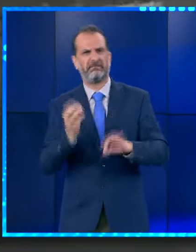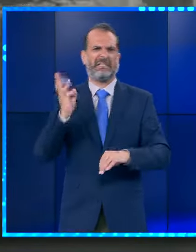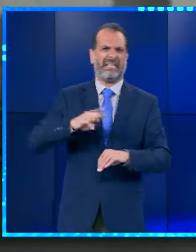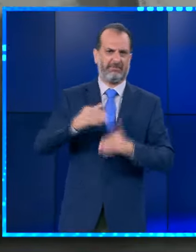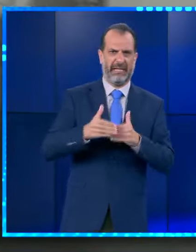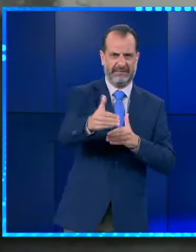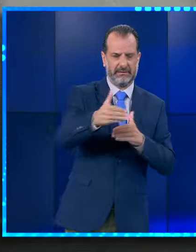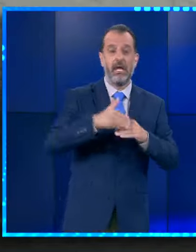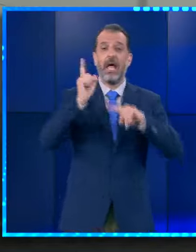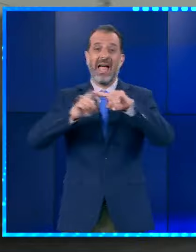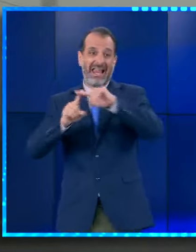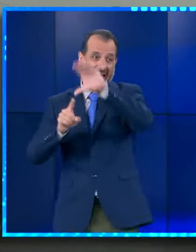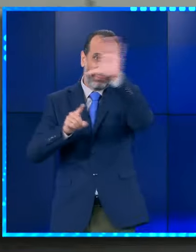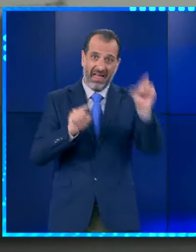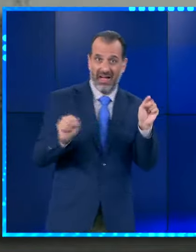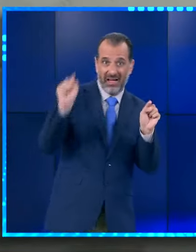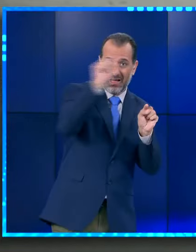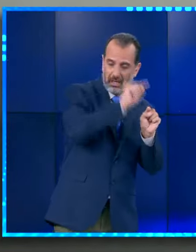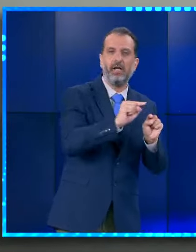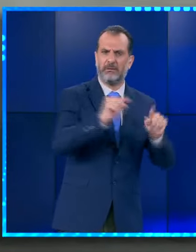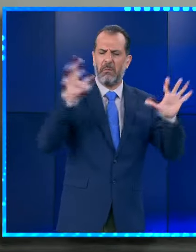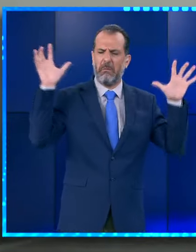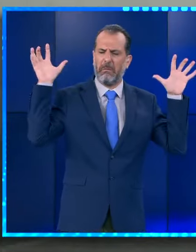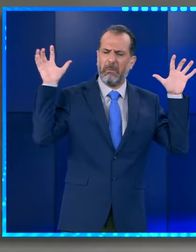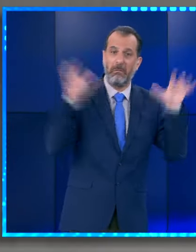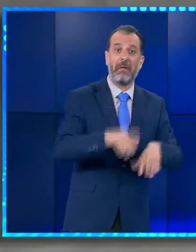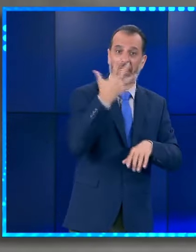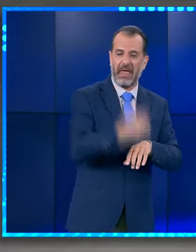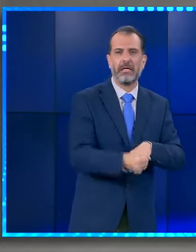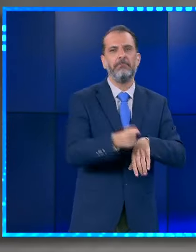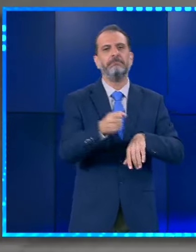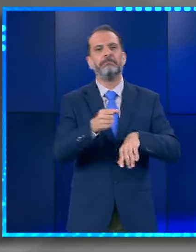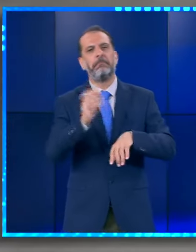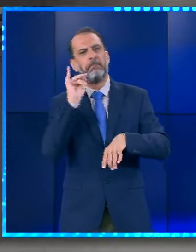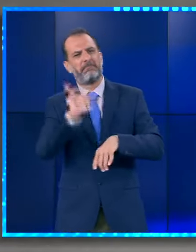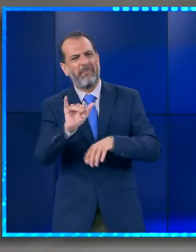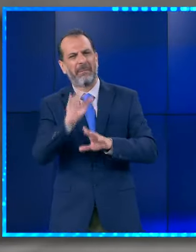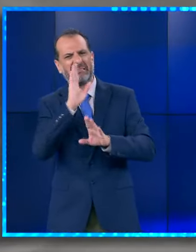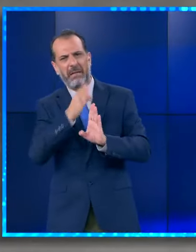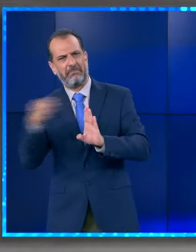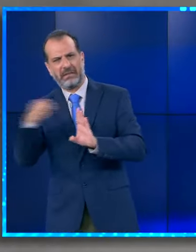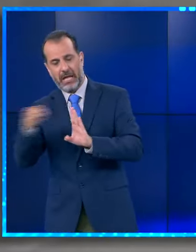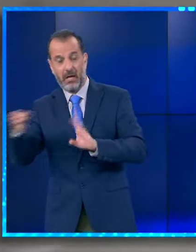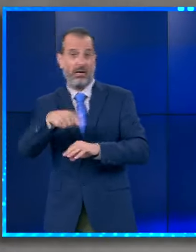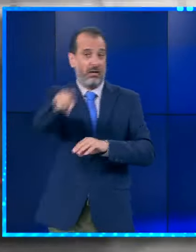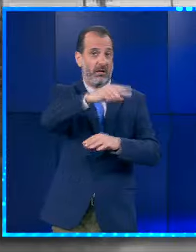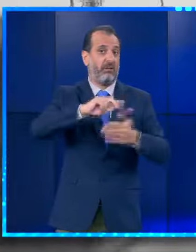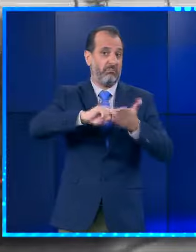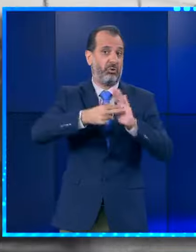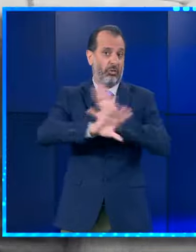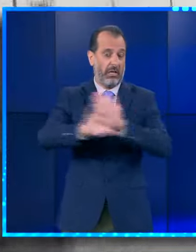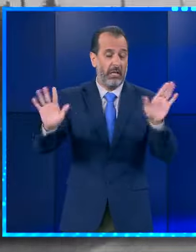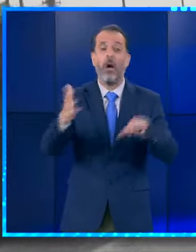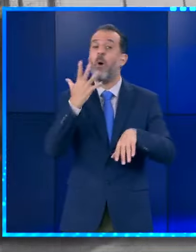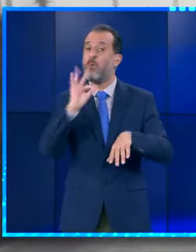περιοχές της υπηρετικής χώρας θα σημειωθούν δυνατές μπόρες, κυρίως μετά το μεσημέρι της Πέμπτης. Οι πολίτες θα πρέπει να είναι πολύ προσεκτικοί, καθώς